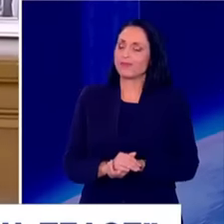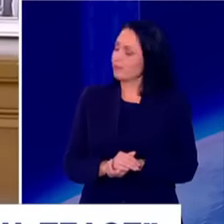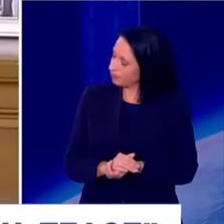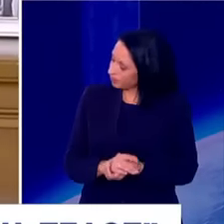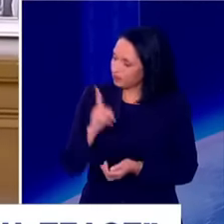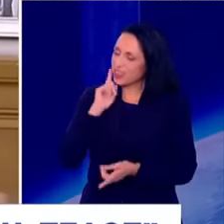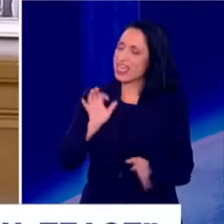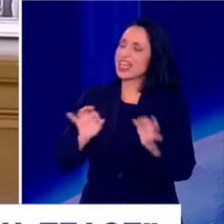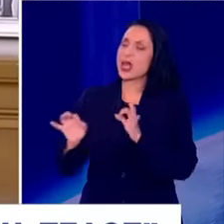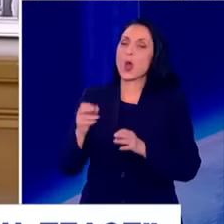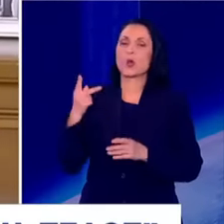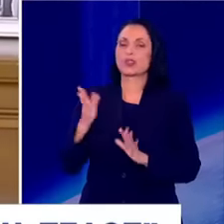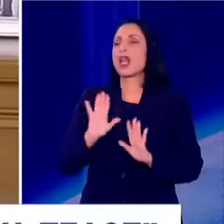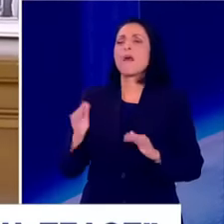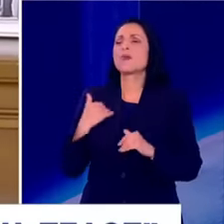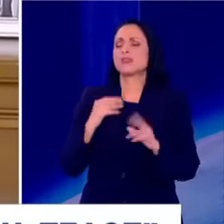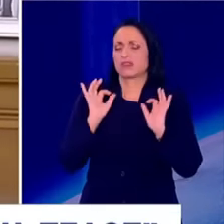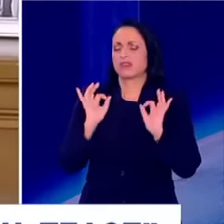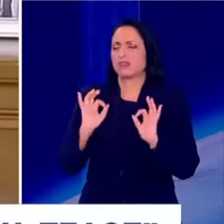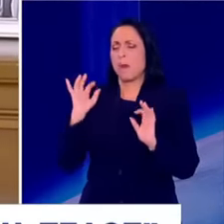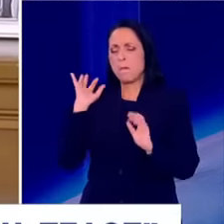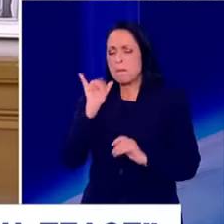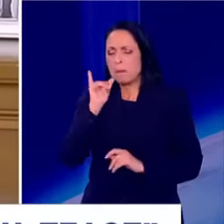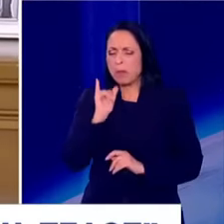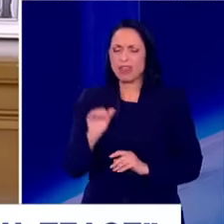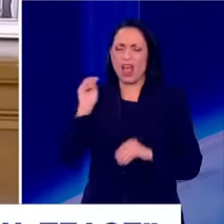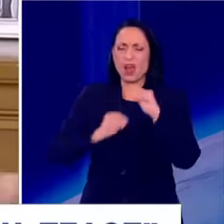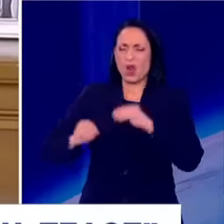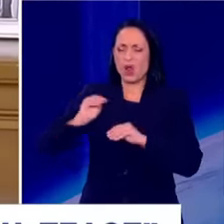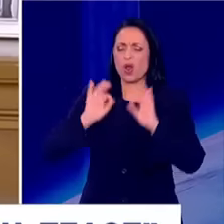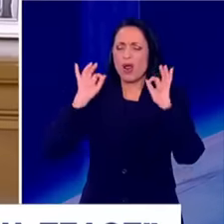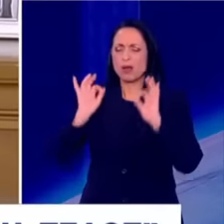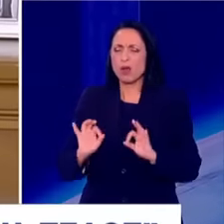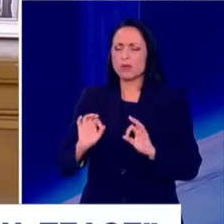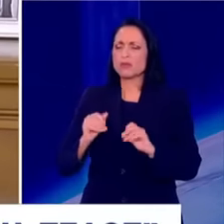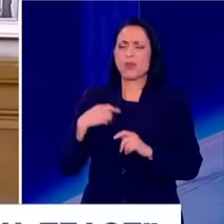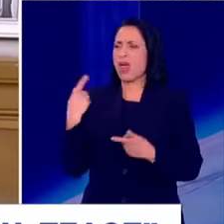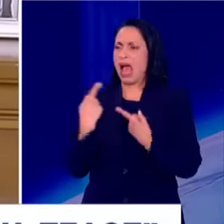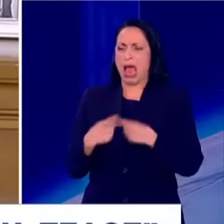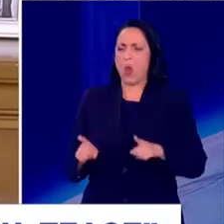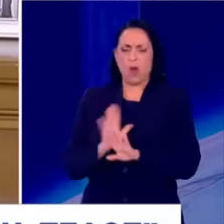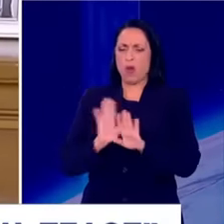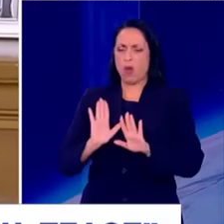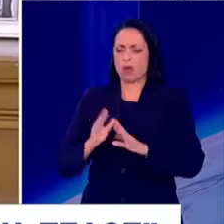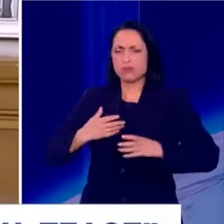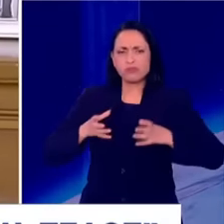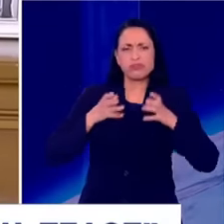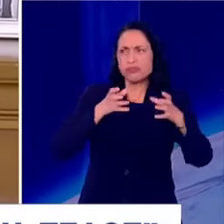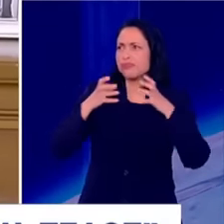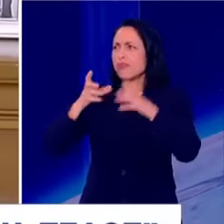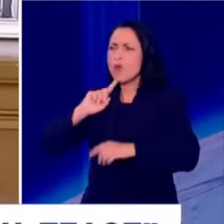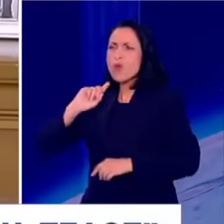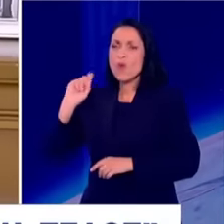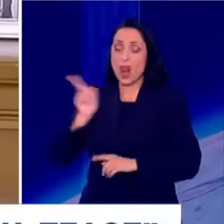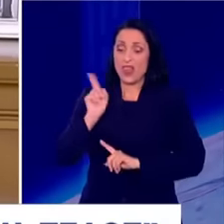Κύριε Κουσιώνη, δεν κάνουμε τίποτα διαφορετικό από αυτό που κάνουμε σε κάθε εκλογές. Κινητοποιούμαστε όλοι. Δεν είναι μόνο δικιά μου δουλειά να γυρίζω την